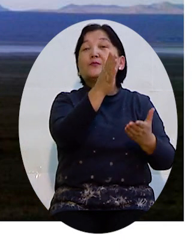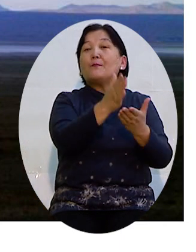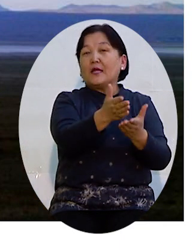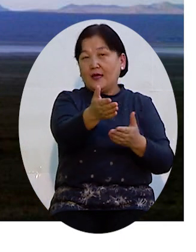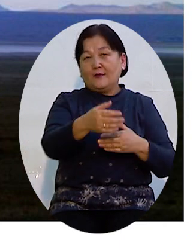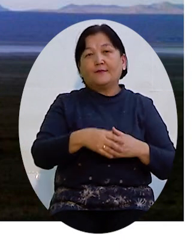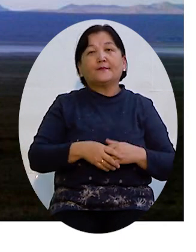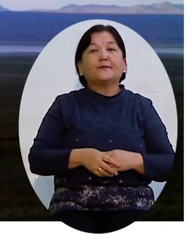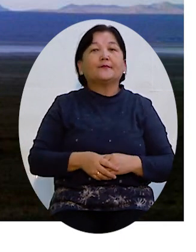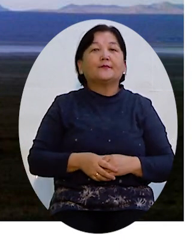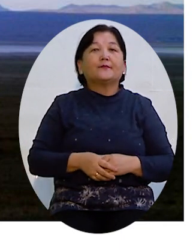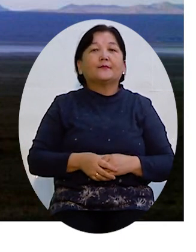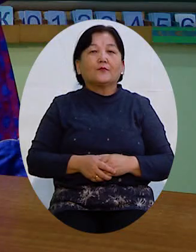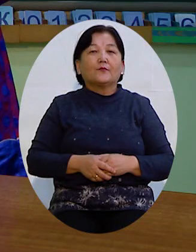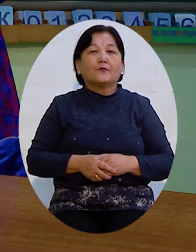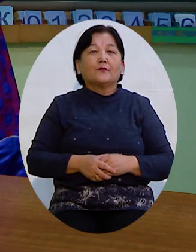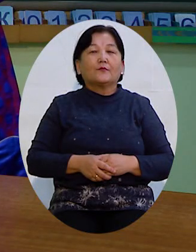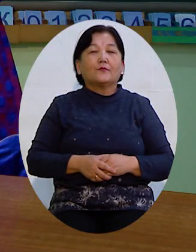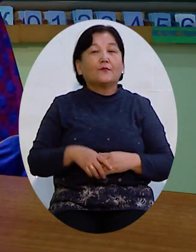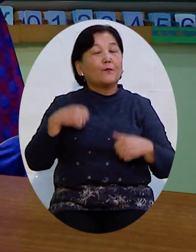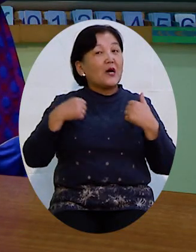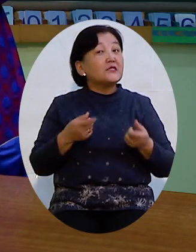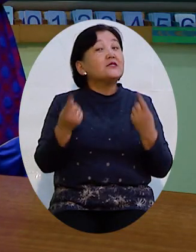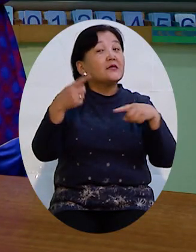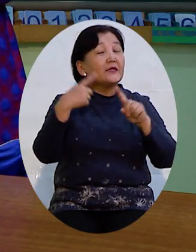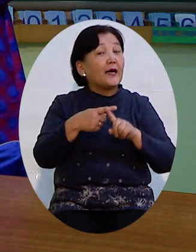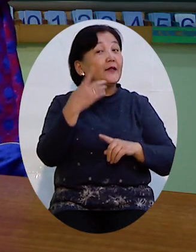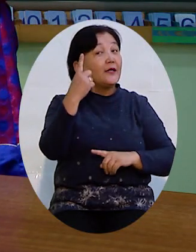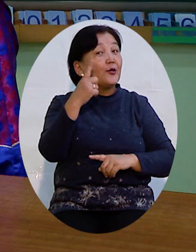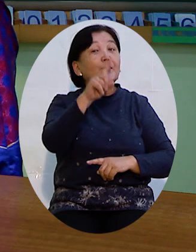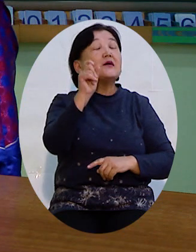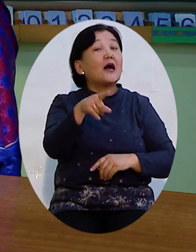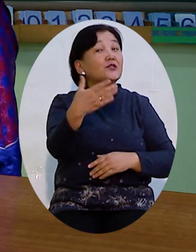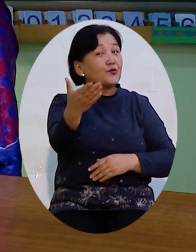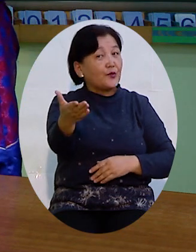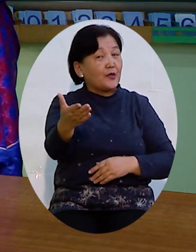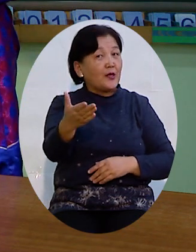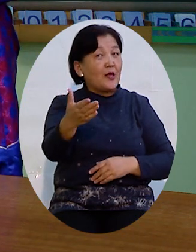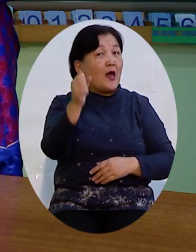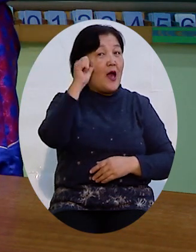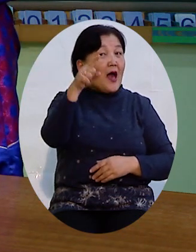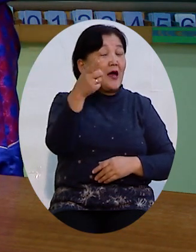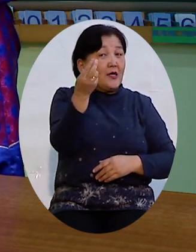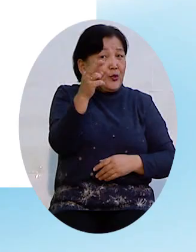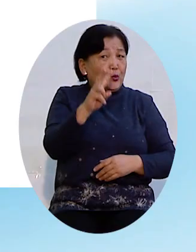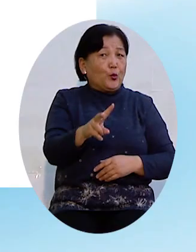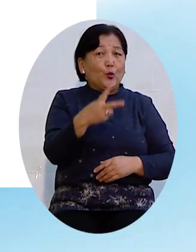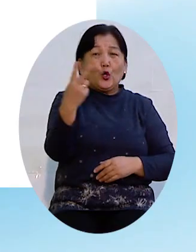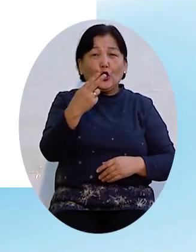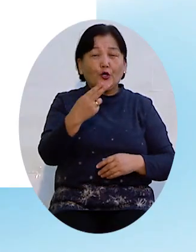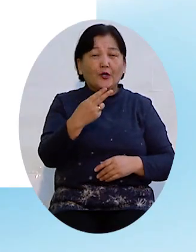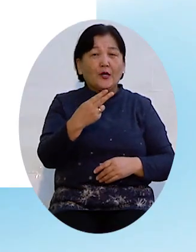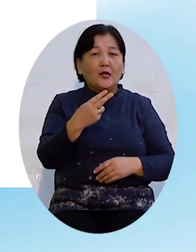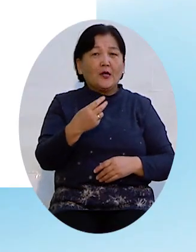За багш нь дахиад нэг юм асууя. Нахтуу хоёр амиа алдахад